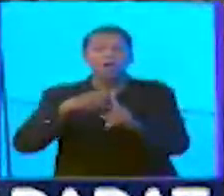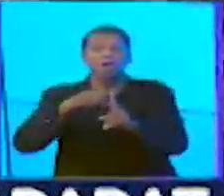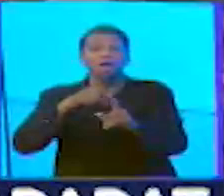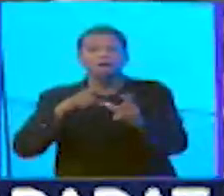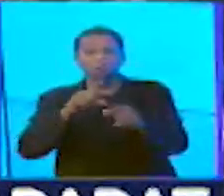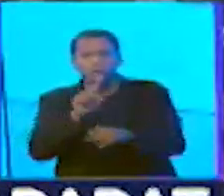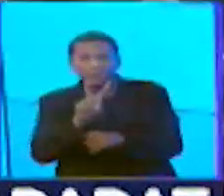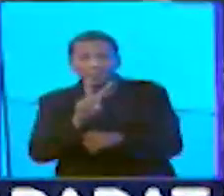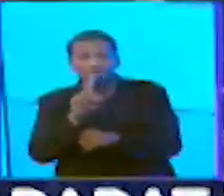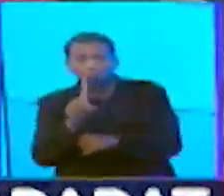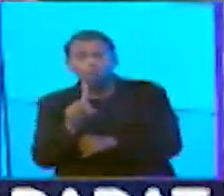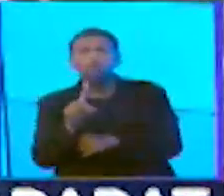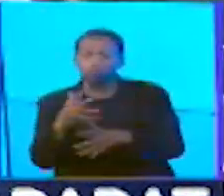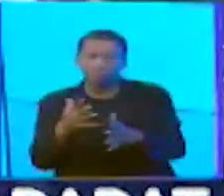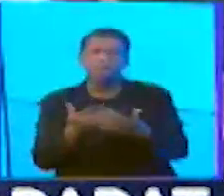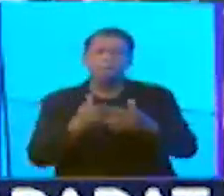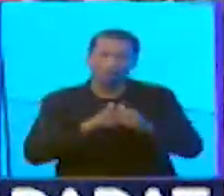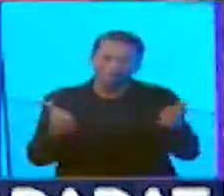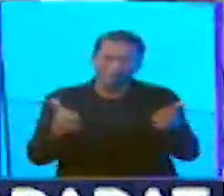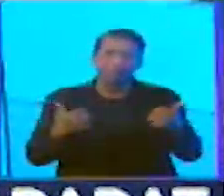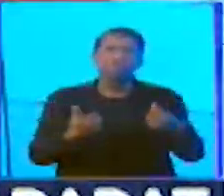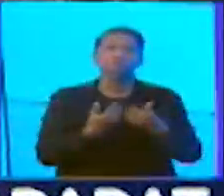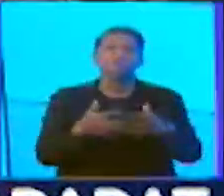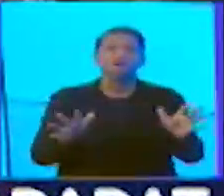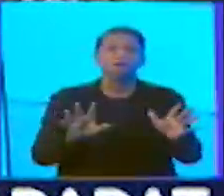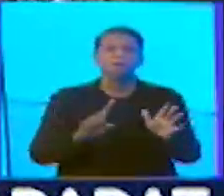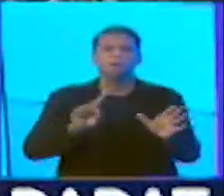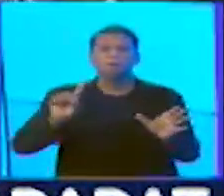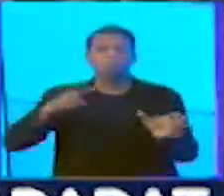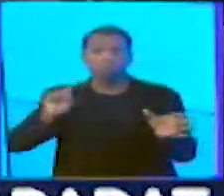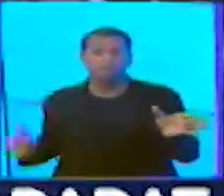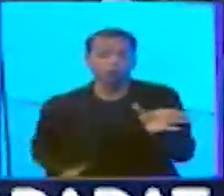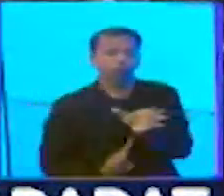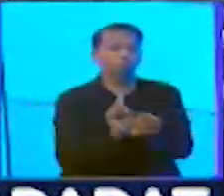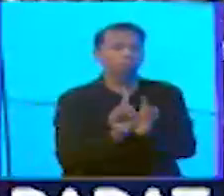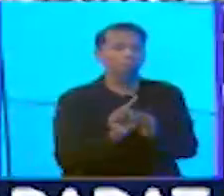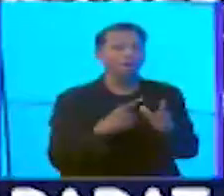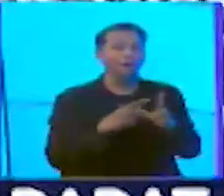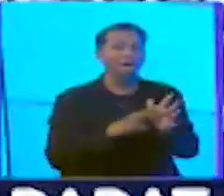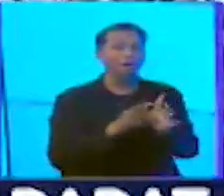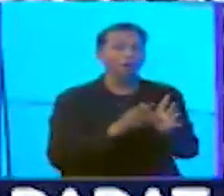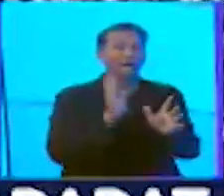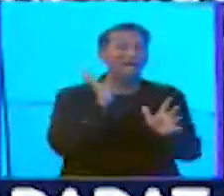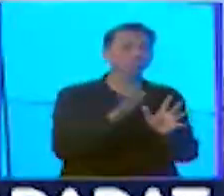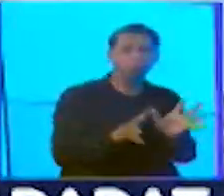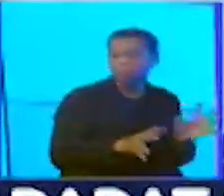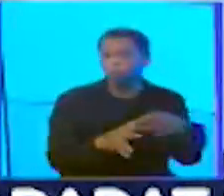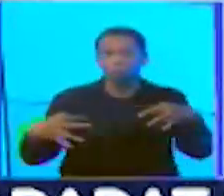bubar, massa kelompok anarko mulai membuat kerusuhan. Polisi bergerak cepat dengan membuat barikade serta